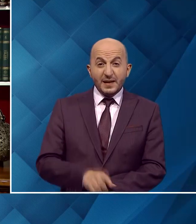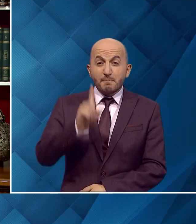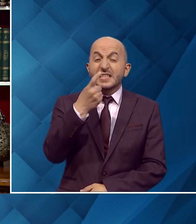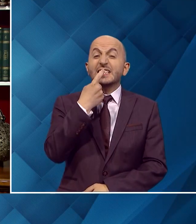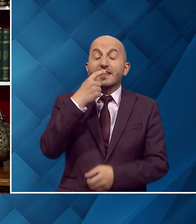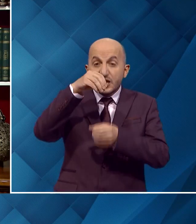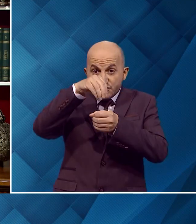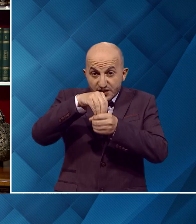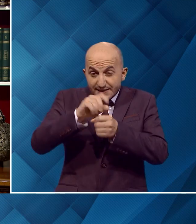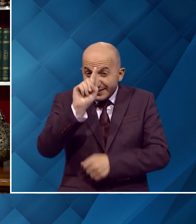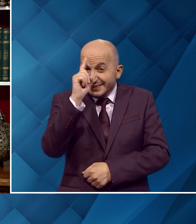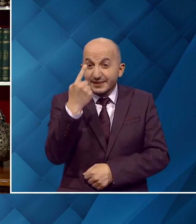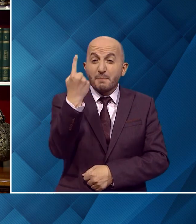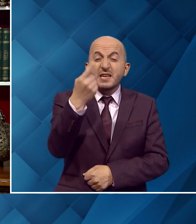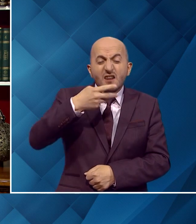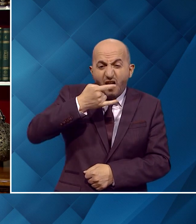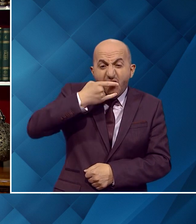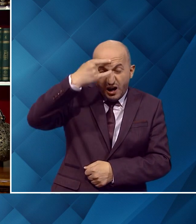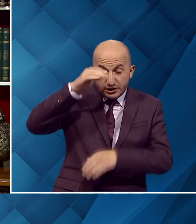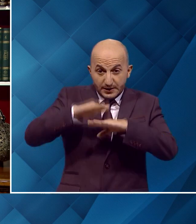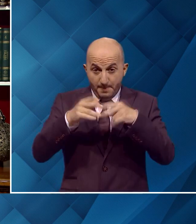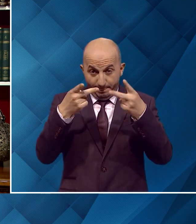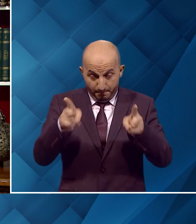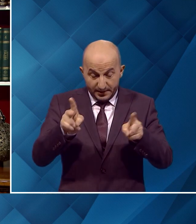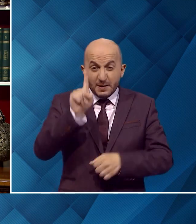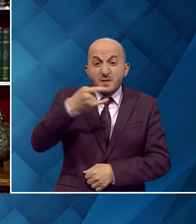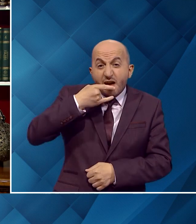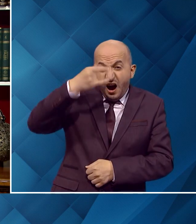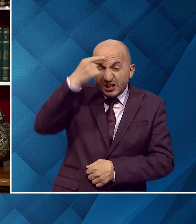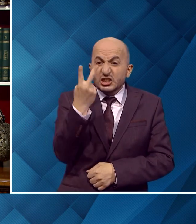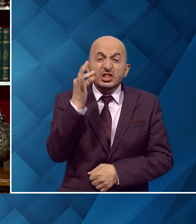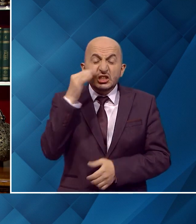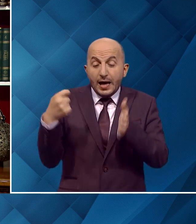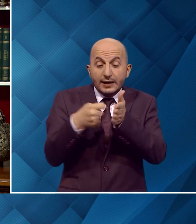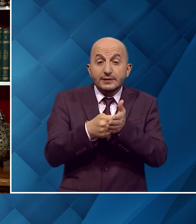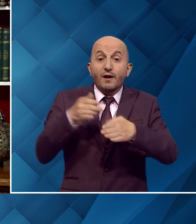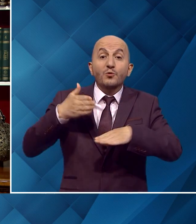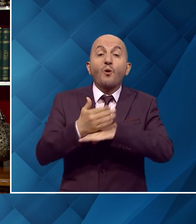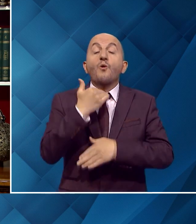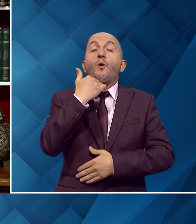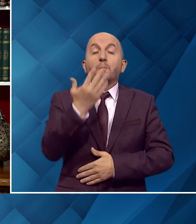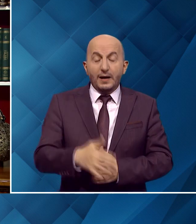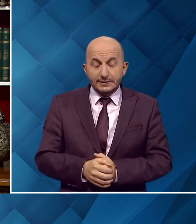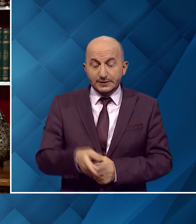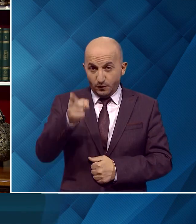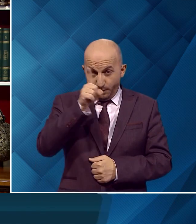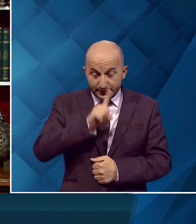Bir sene içerisinde sadece bir haç yapılabilir ve bir haç iki kişi adına geçerli olmaz.